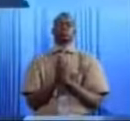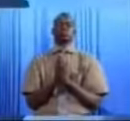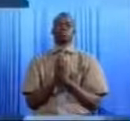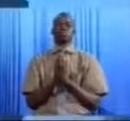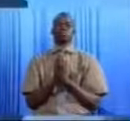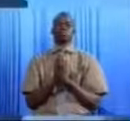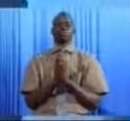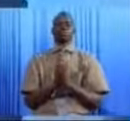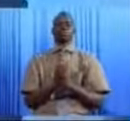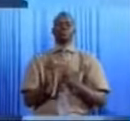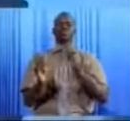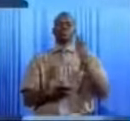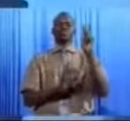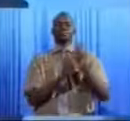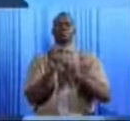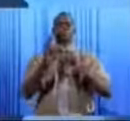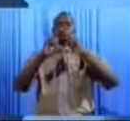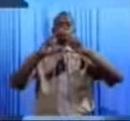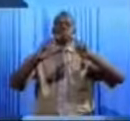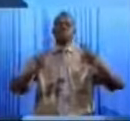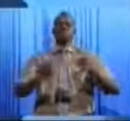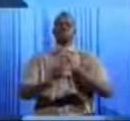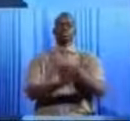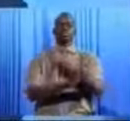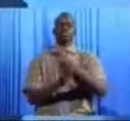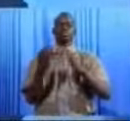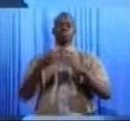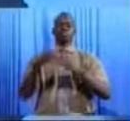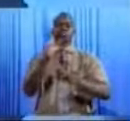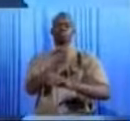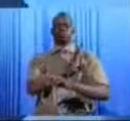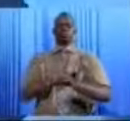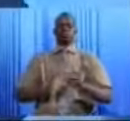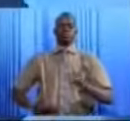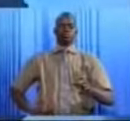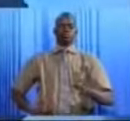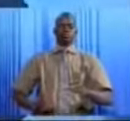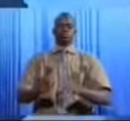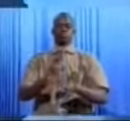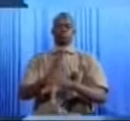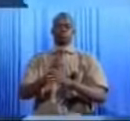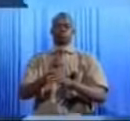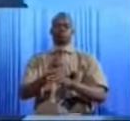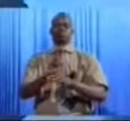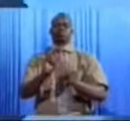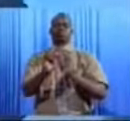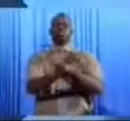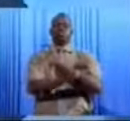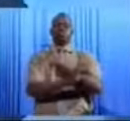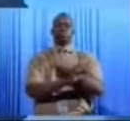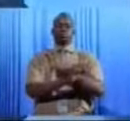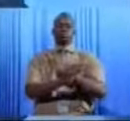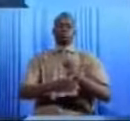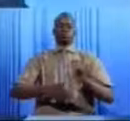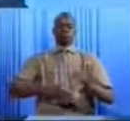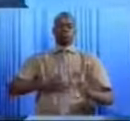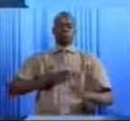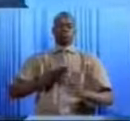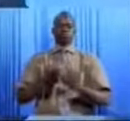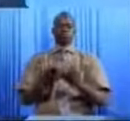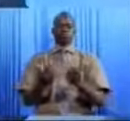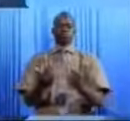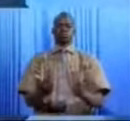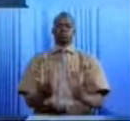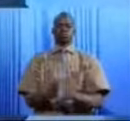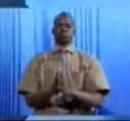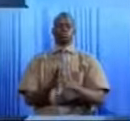les populations du village de wenzhou dans la commune d'ars binda dans le soum sont fiers de leur nouveau lieu de culte ils m'ont